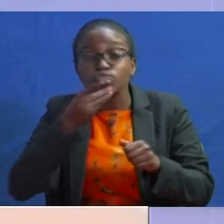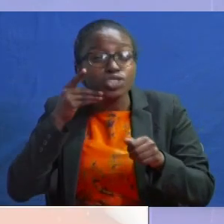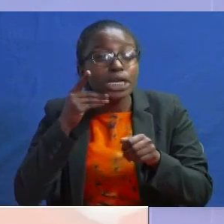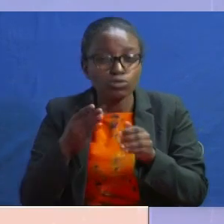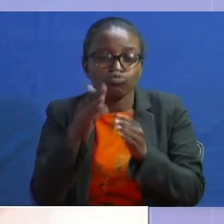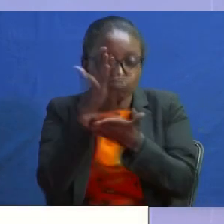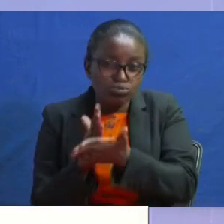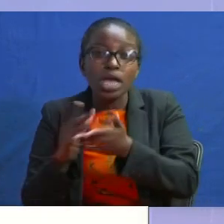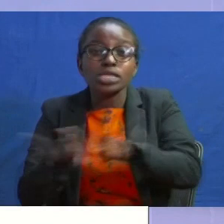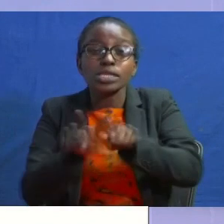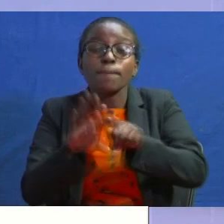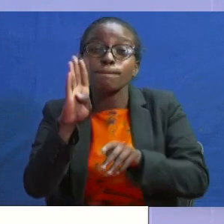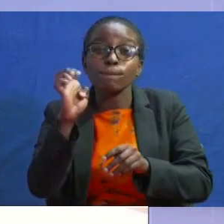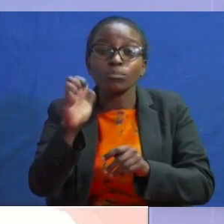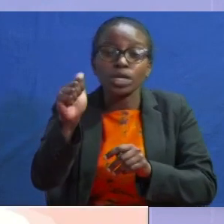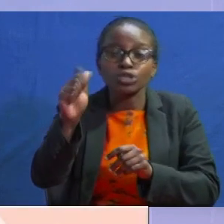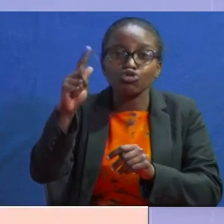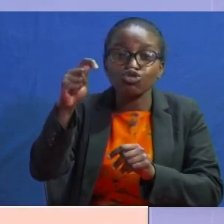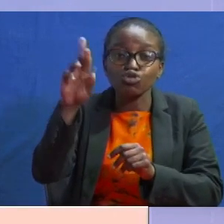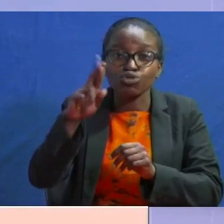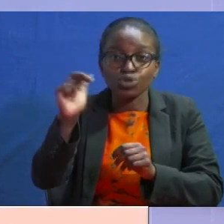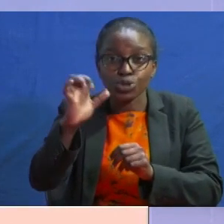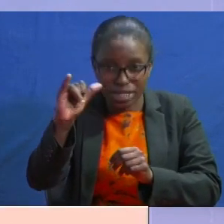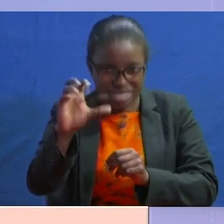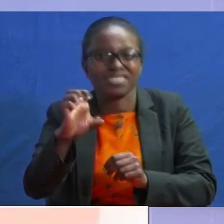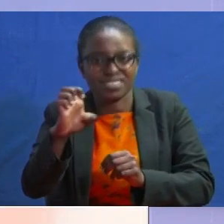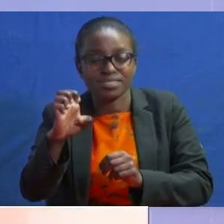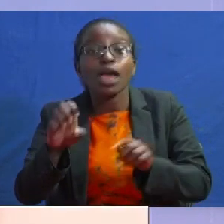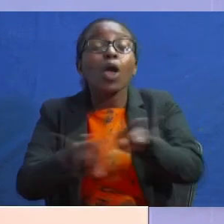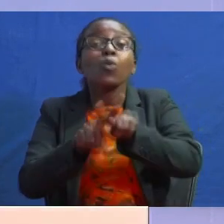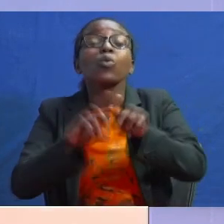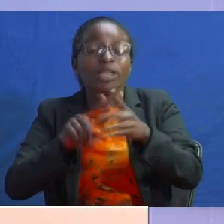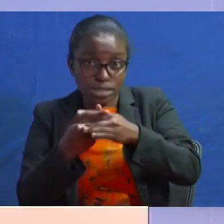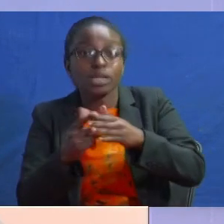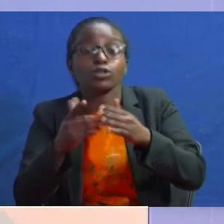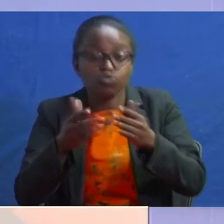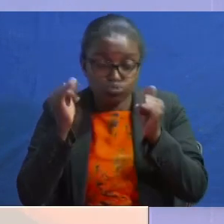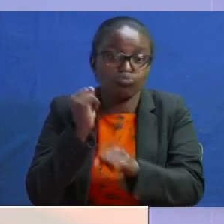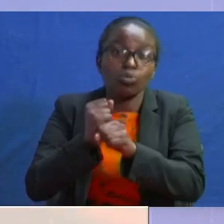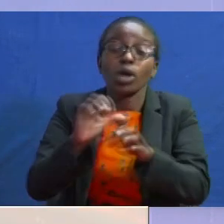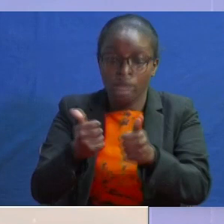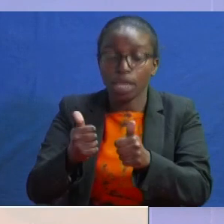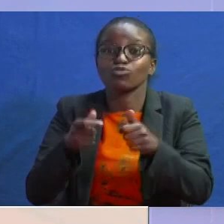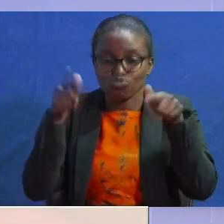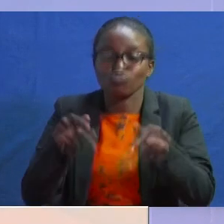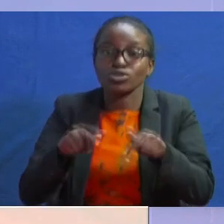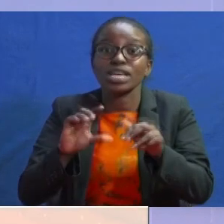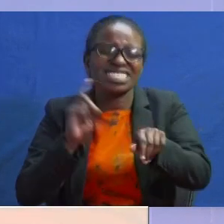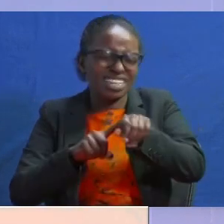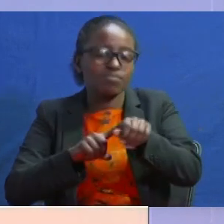ya kikanda Beatrice School ameanza kazi rasmi hii leo, huku akishika hatamu yake ya